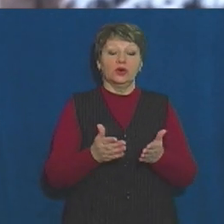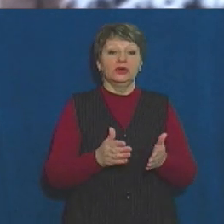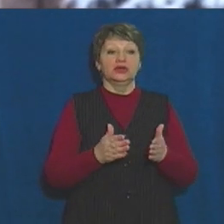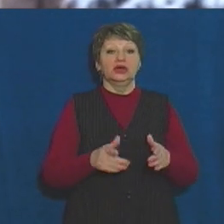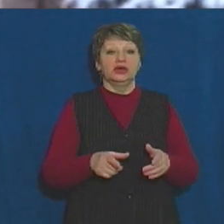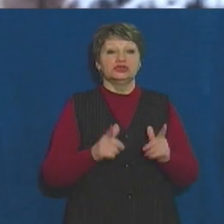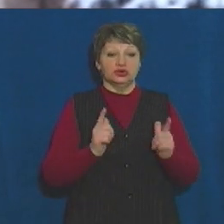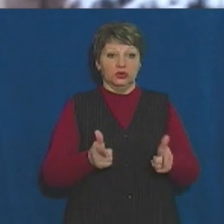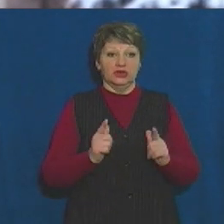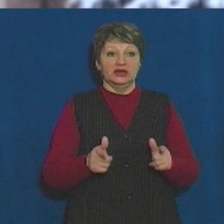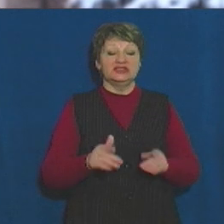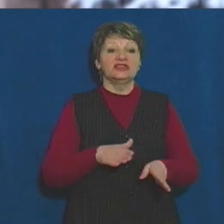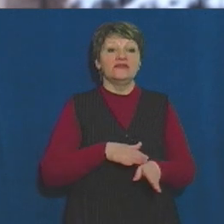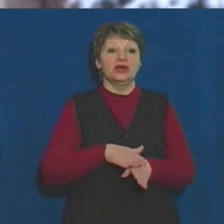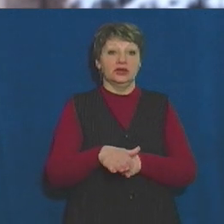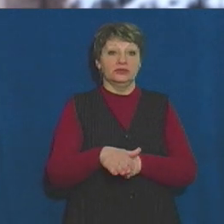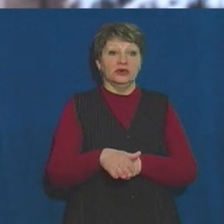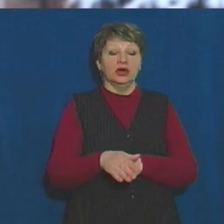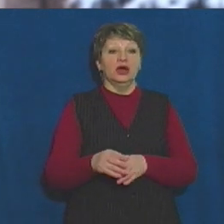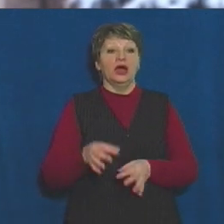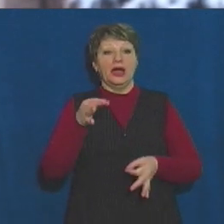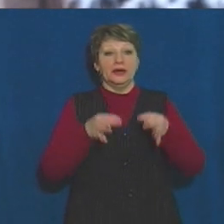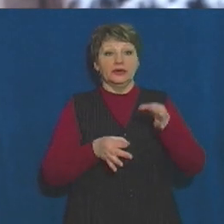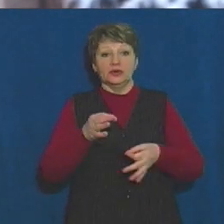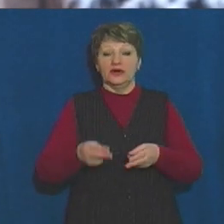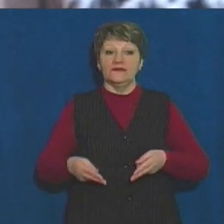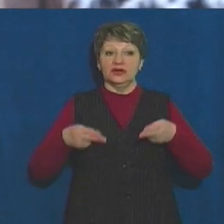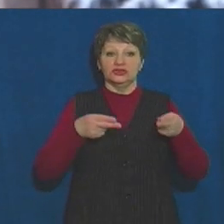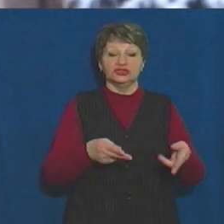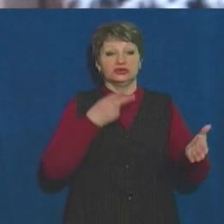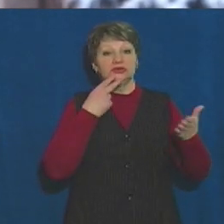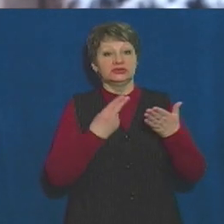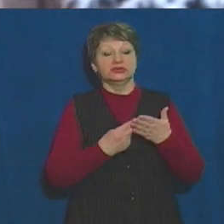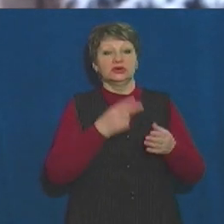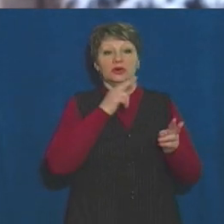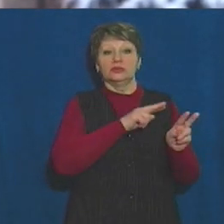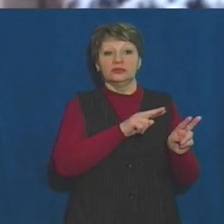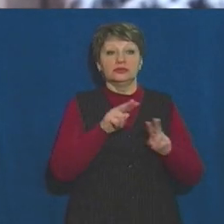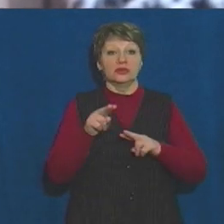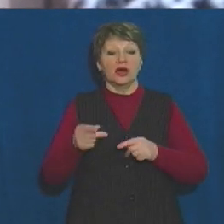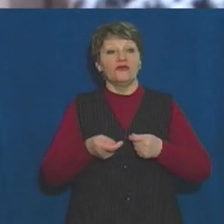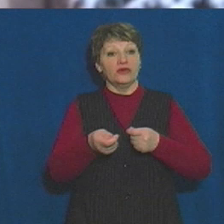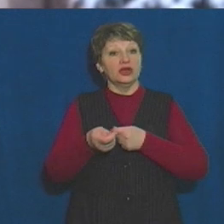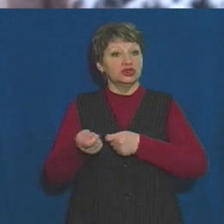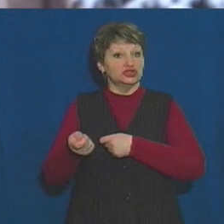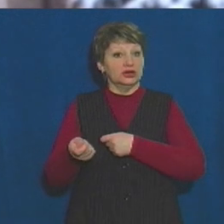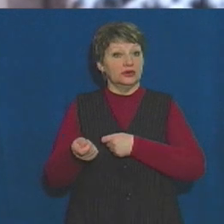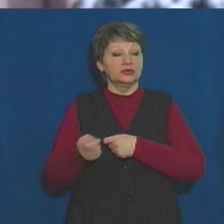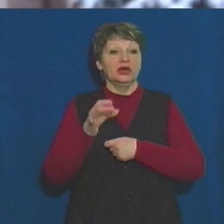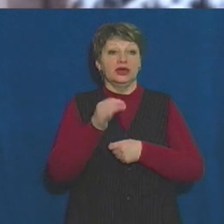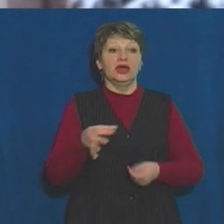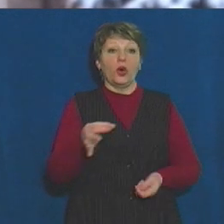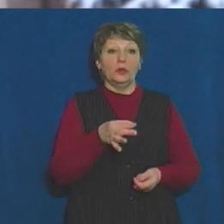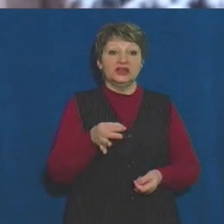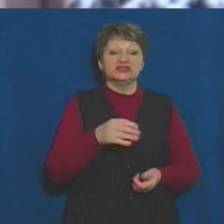Перед цим управління екології виїздить і обласне, і міське, оскільки парк є загальнодержавного значення, виїжджає управління екології і обласне, і міське,